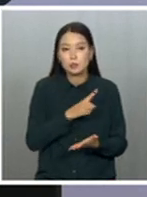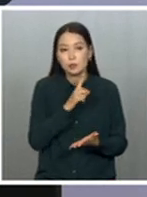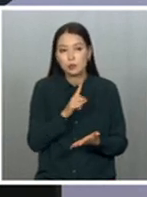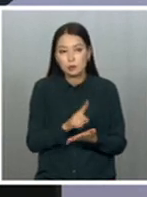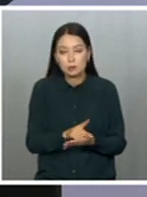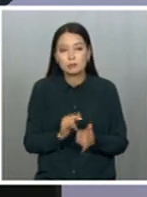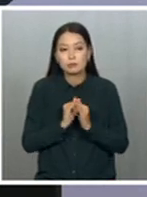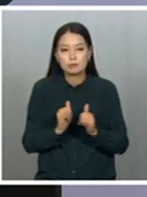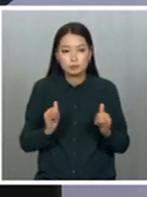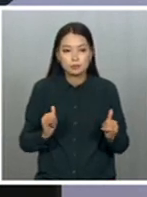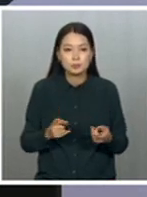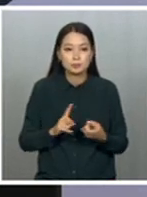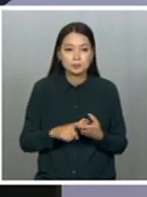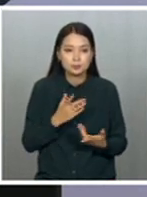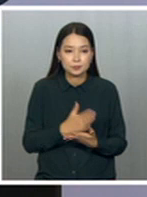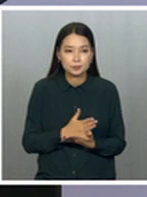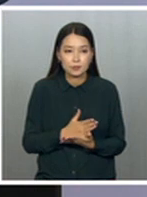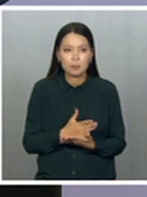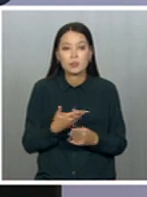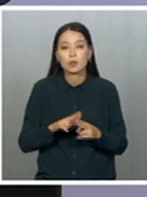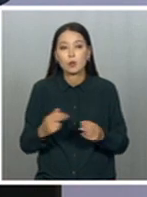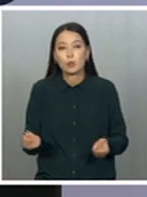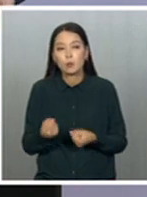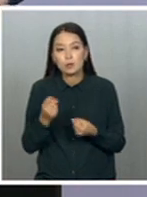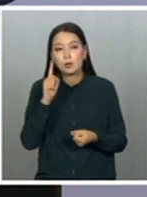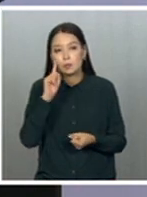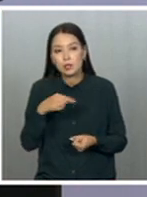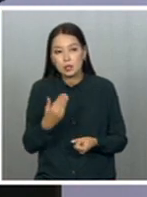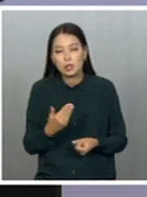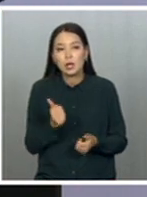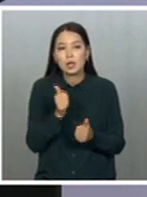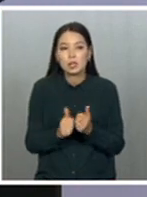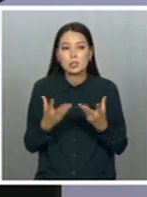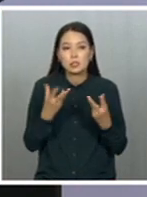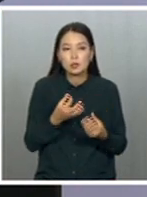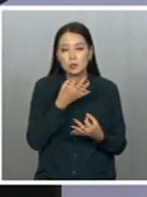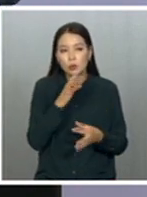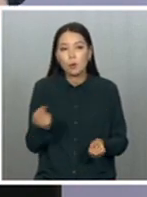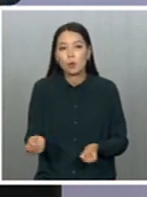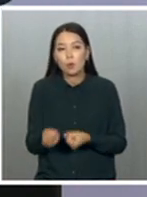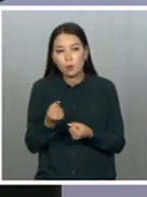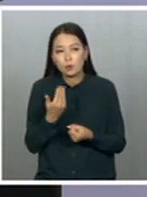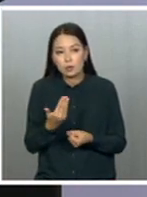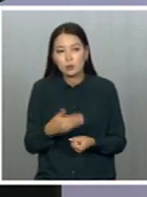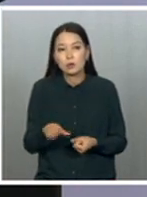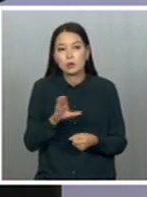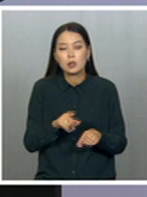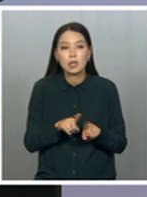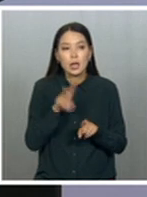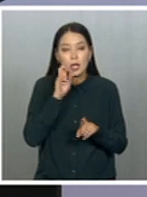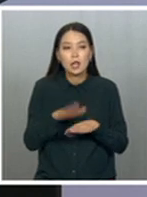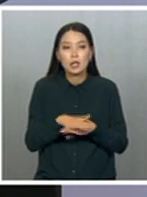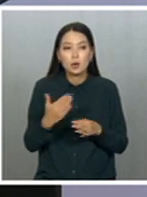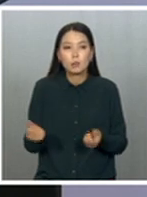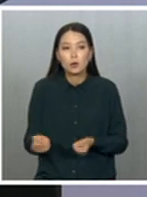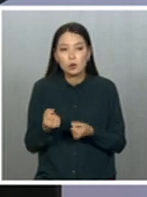жүзеге асуымен байланысты. Жолдау дейміз ғой, балалар. Кез келген жолдау, әсіресе тәуелсіз ел тарихындағы жолдау,